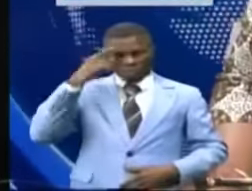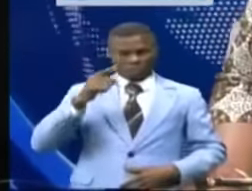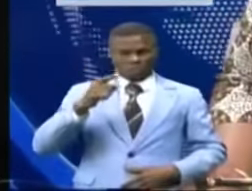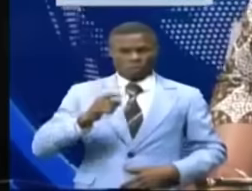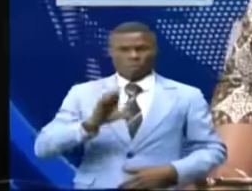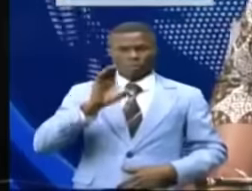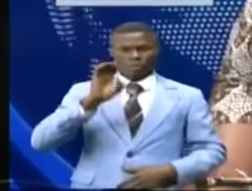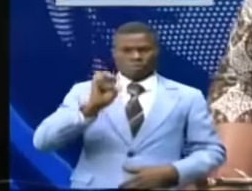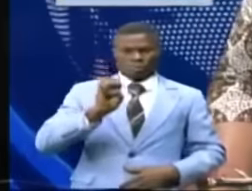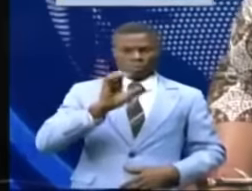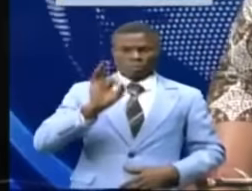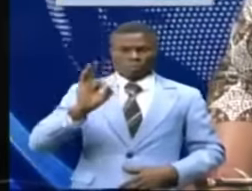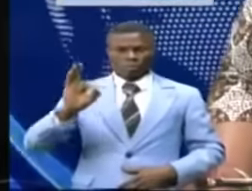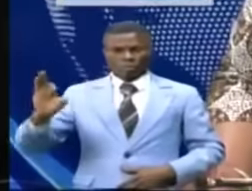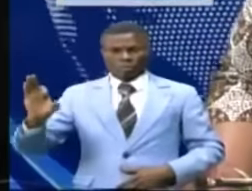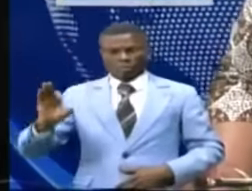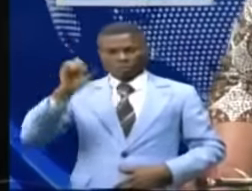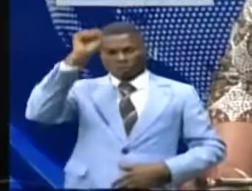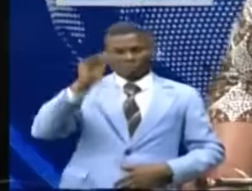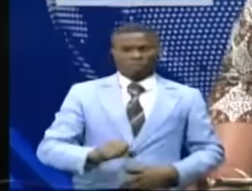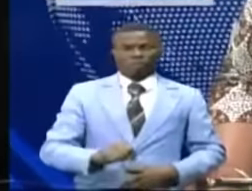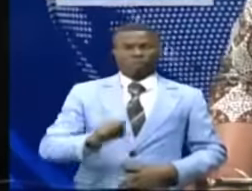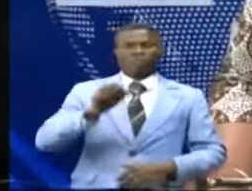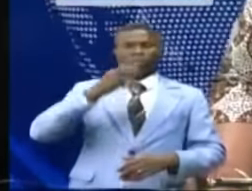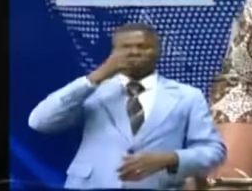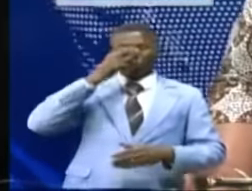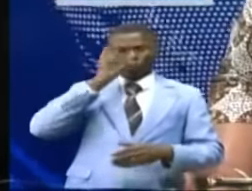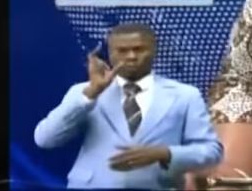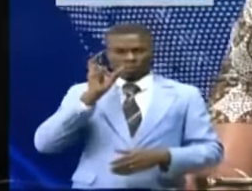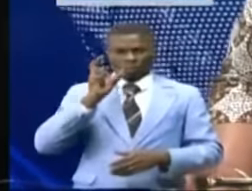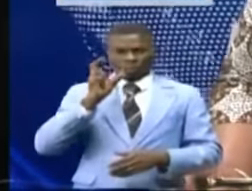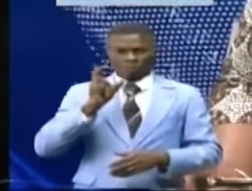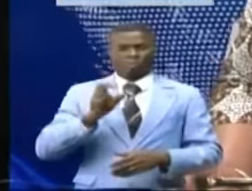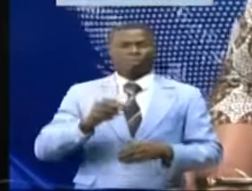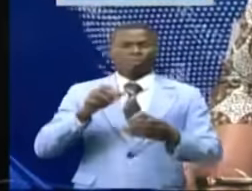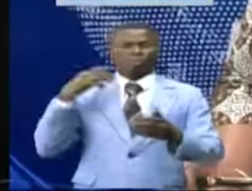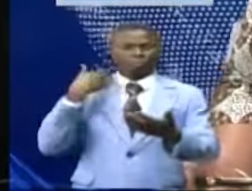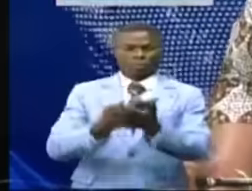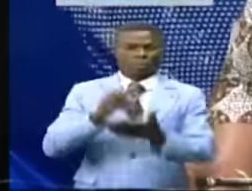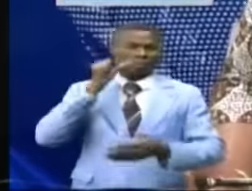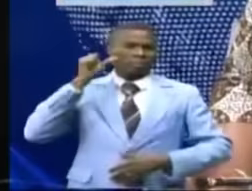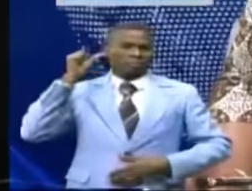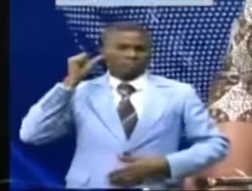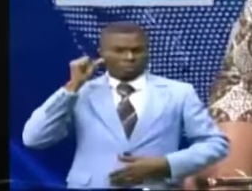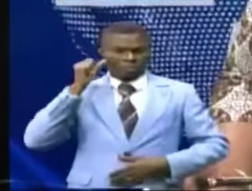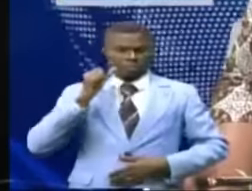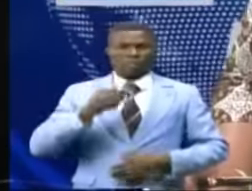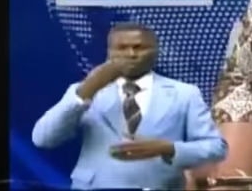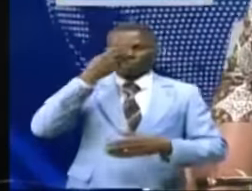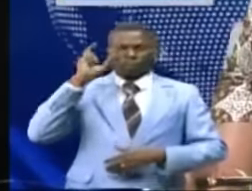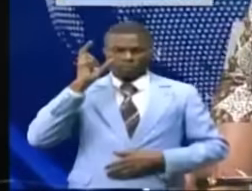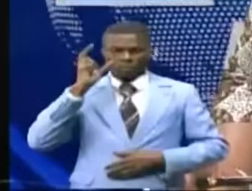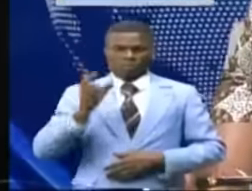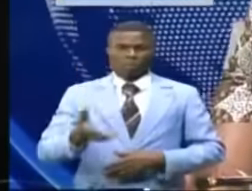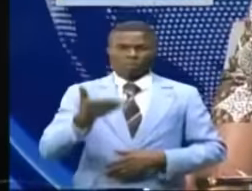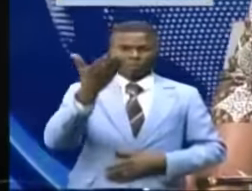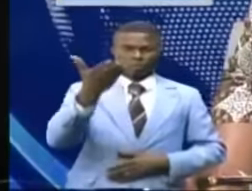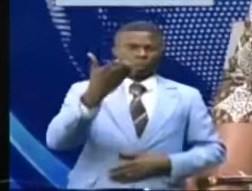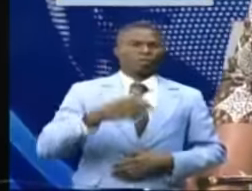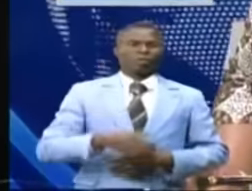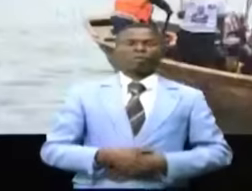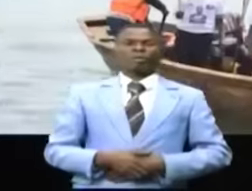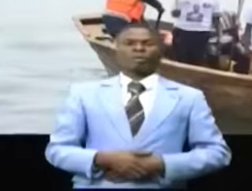l'ECC Sud Kivu et la jeunesse. Norbert Basengezi est arrivé hier à Bukavu. Riki Nzuzilo et Mayoel.